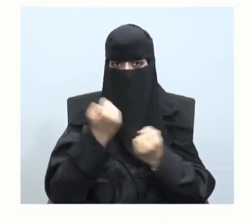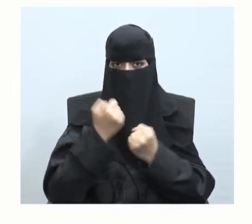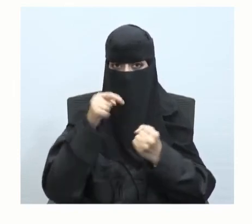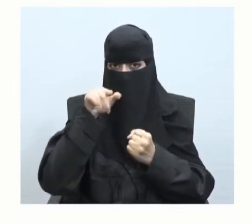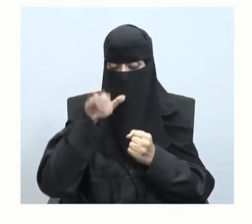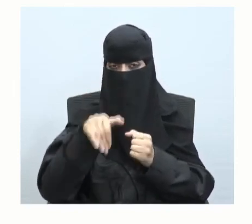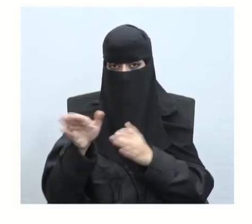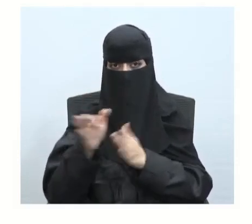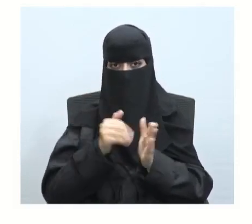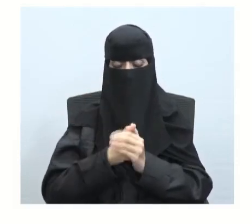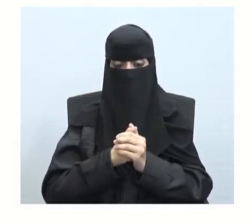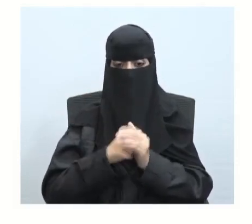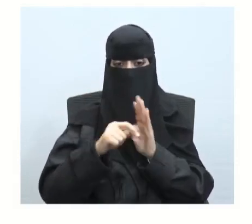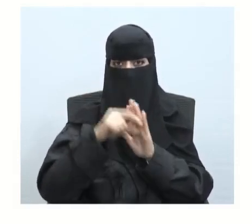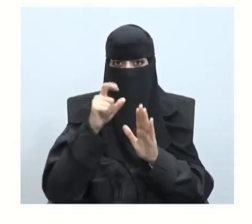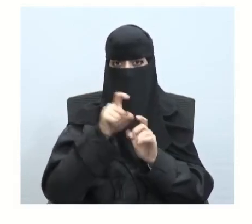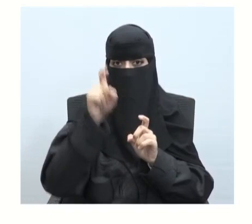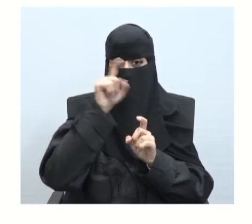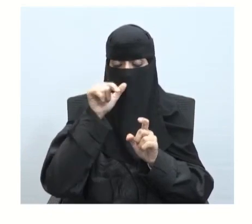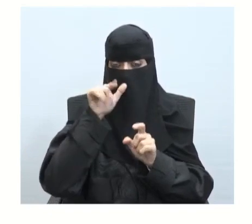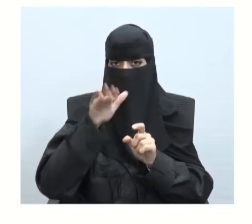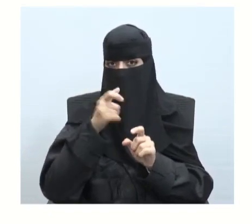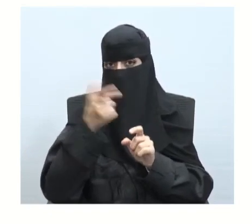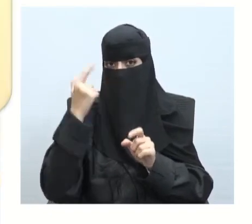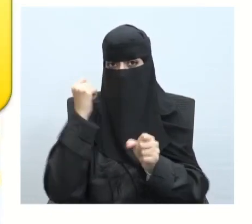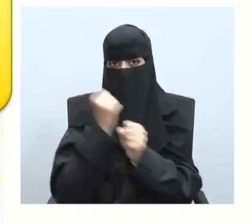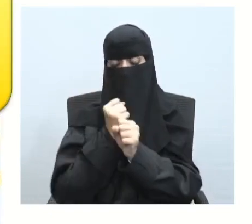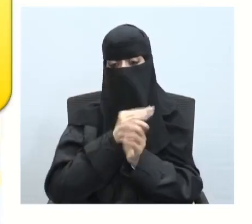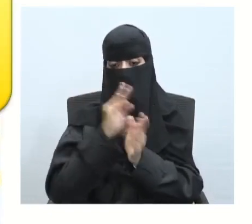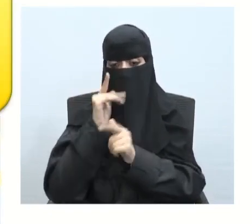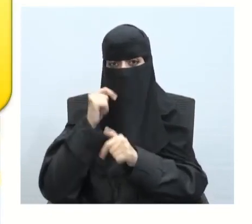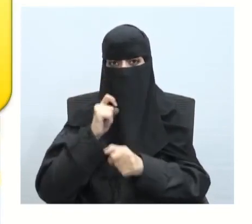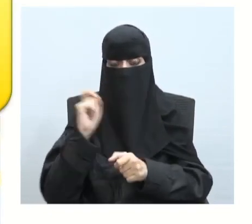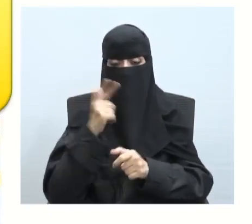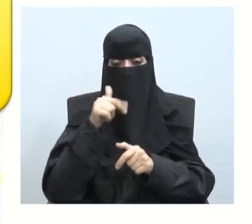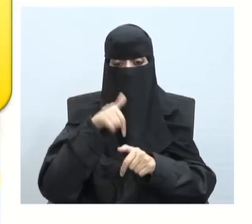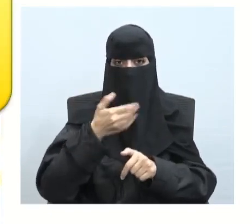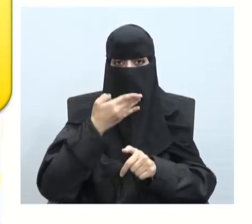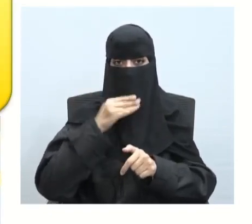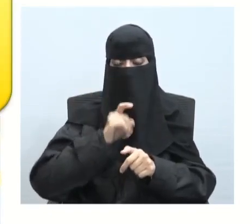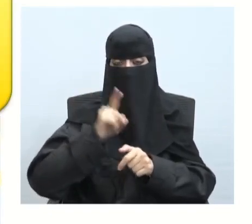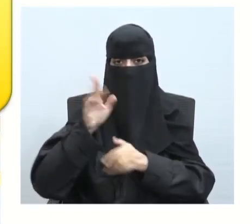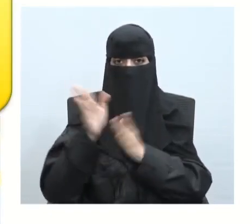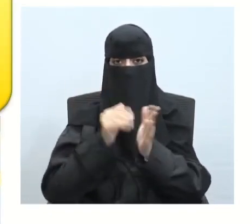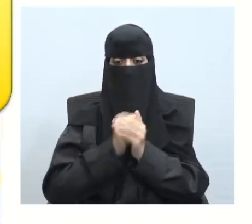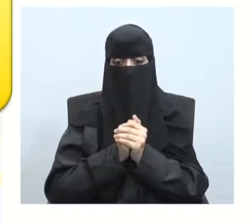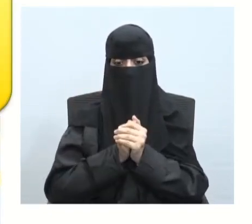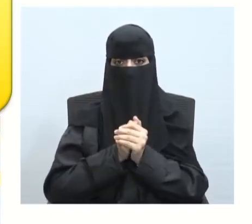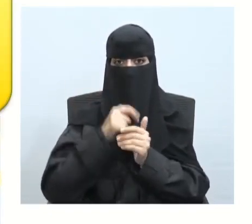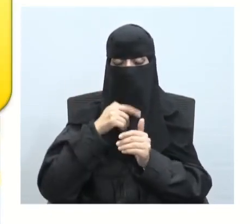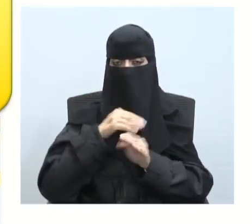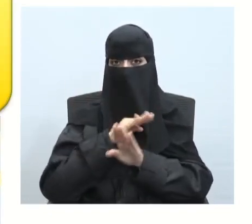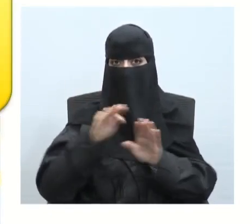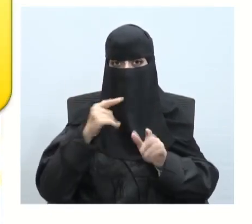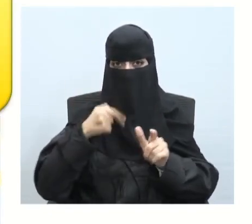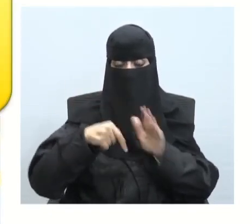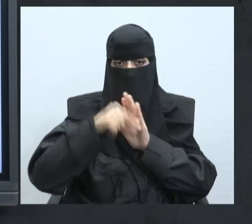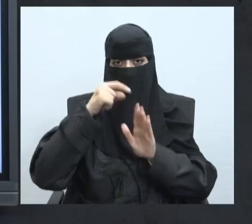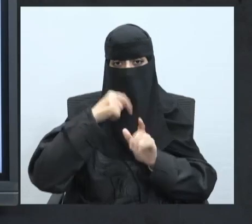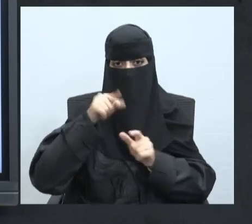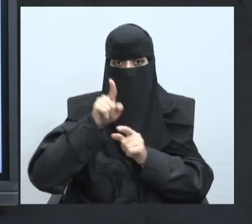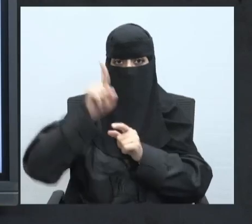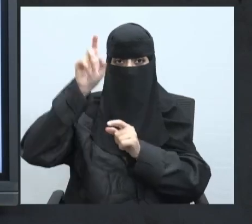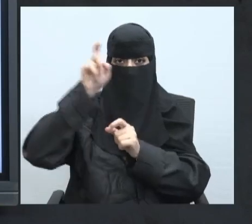لهذه المساله وهي كانت تطبيق ماذا مباشر بذلك عزيزي الطالب والطالبه انتهينا من درسنا اليوم